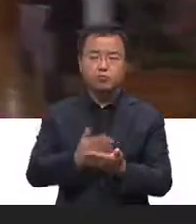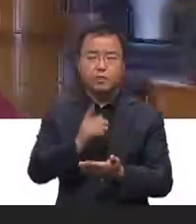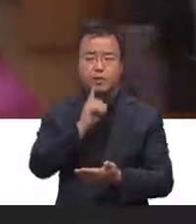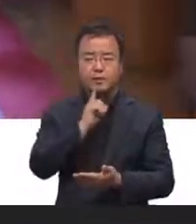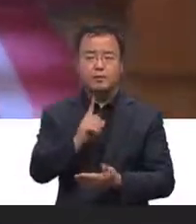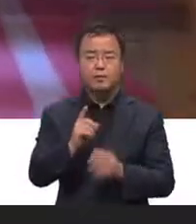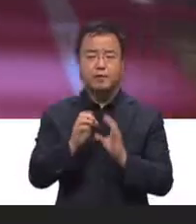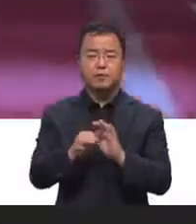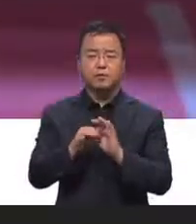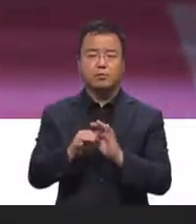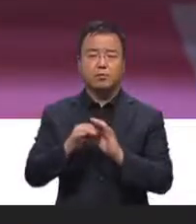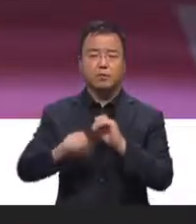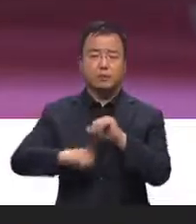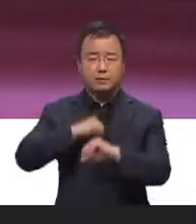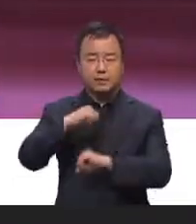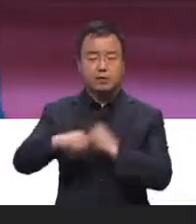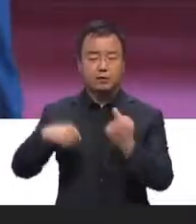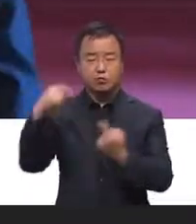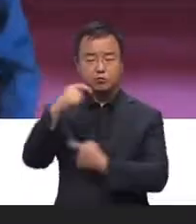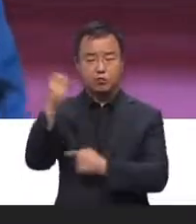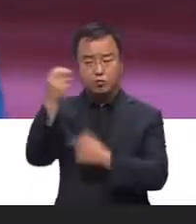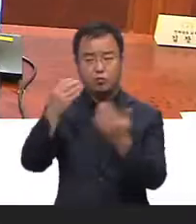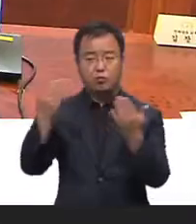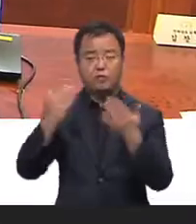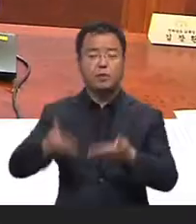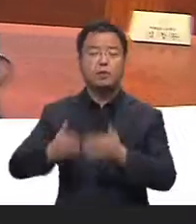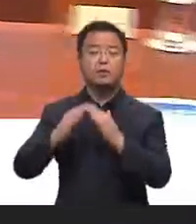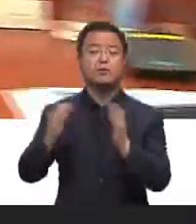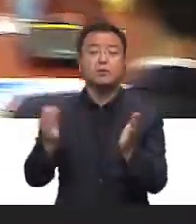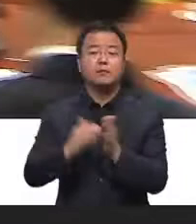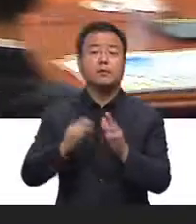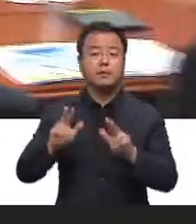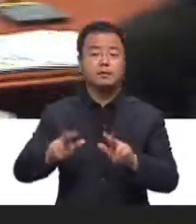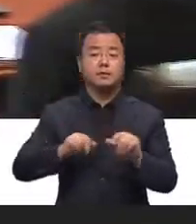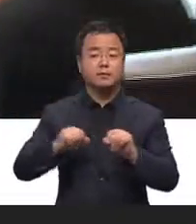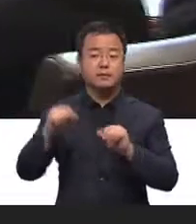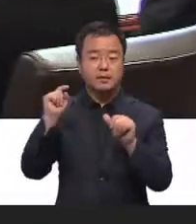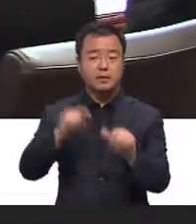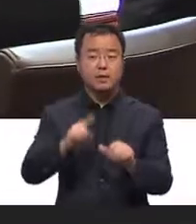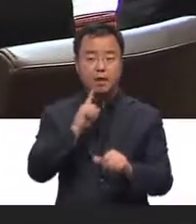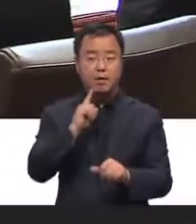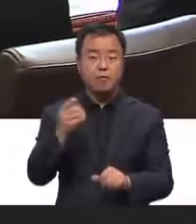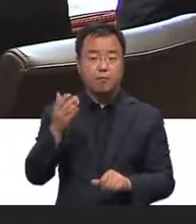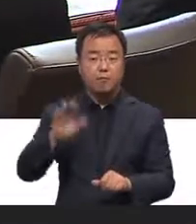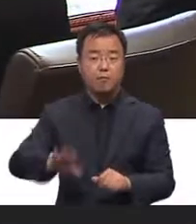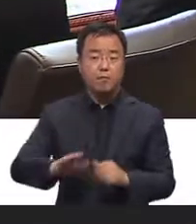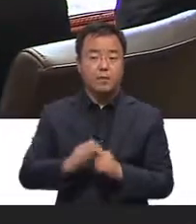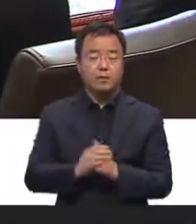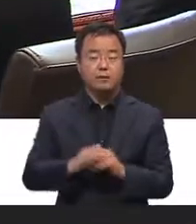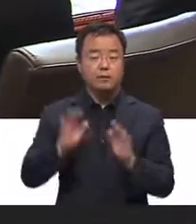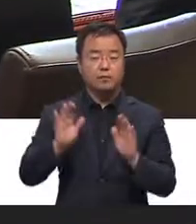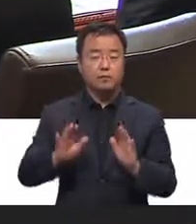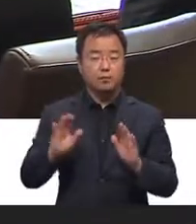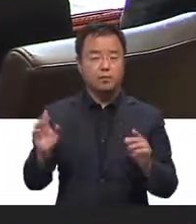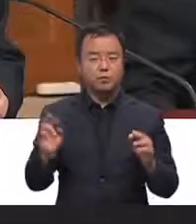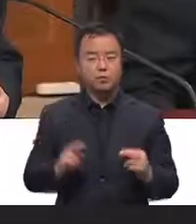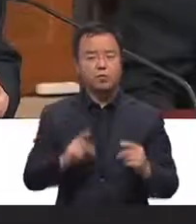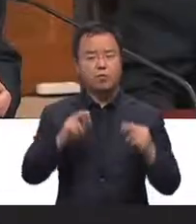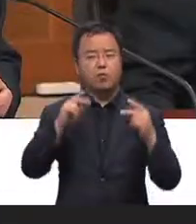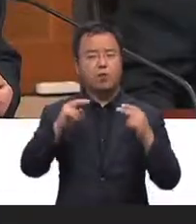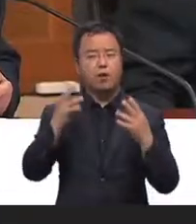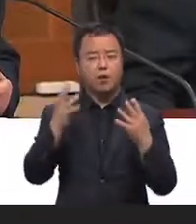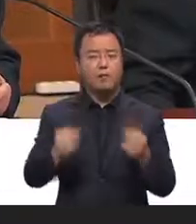어 자사고가 슬립이 됩니다 4 아 지금 시행령으로 되어 있다고 하지만 이게 지금 오늘날 즉 굉장히 논란이 되고 있지